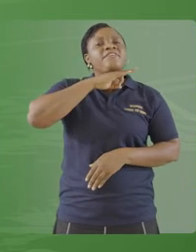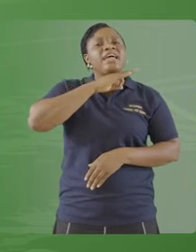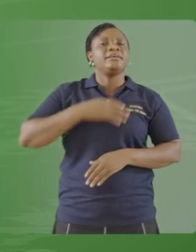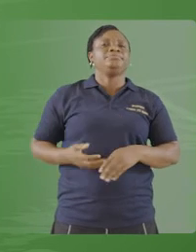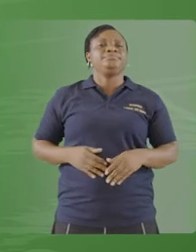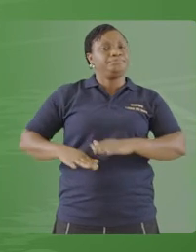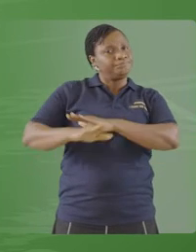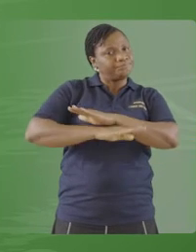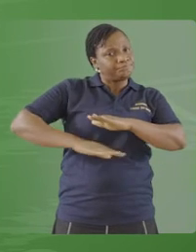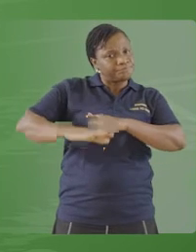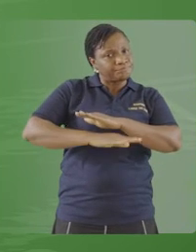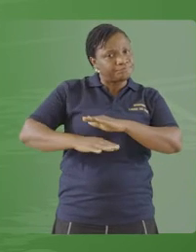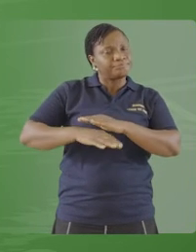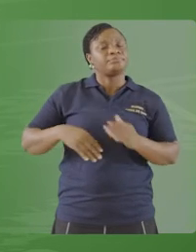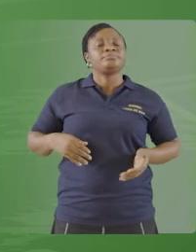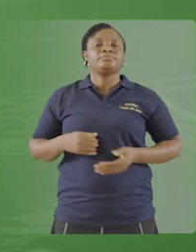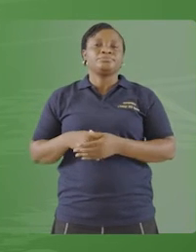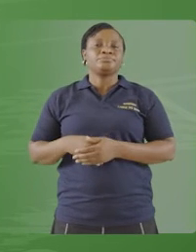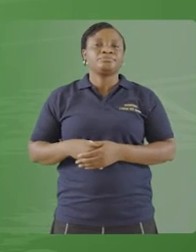la base de la balance.